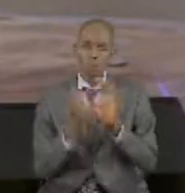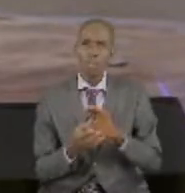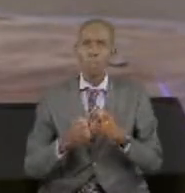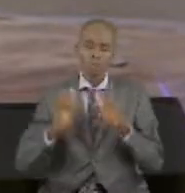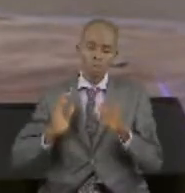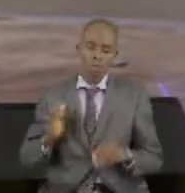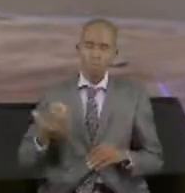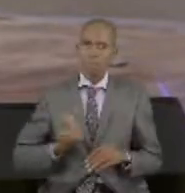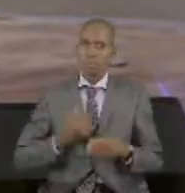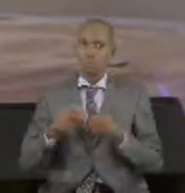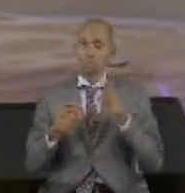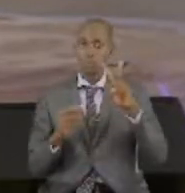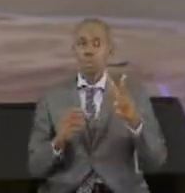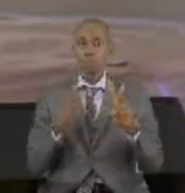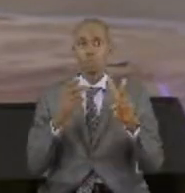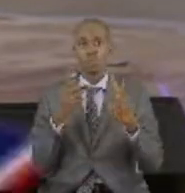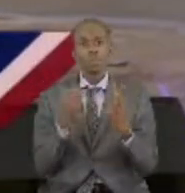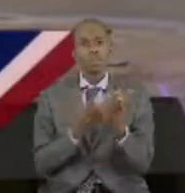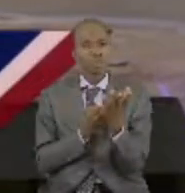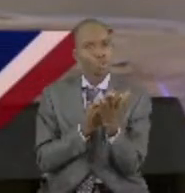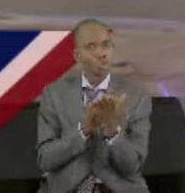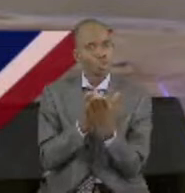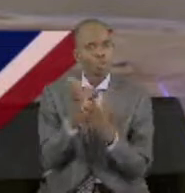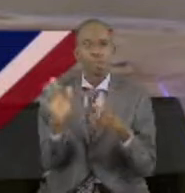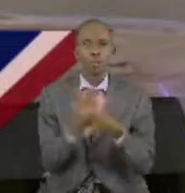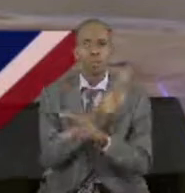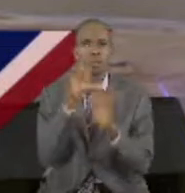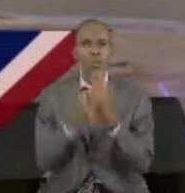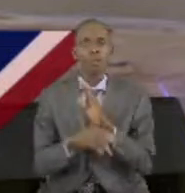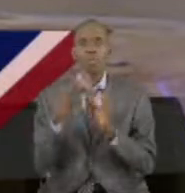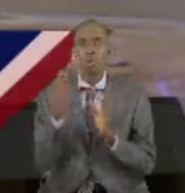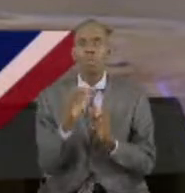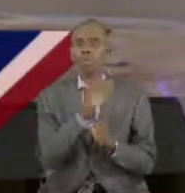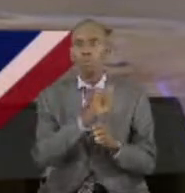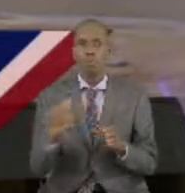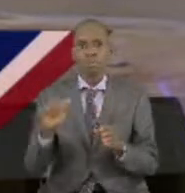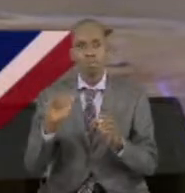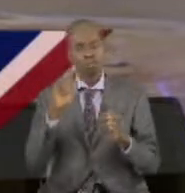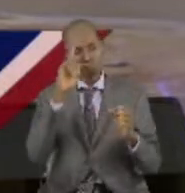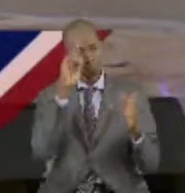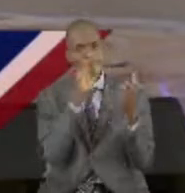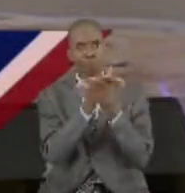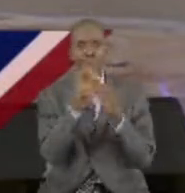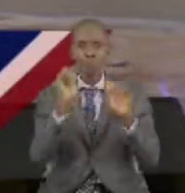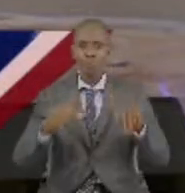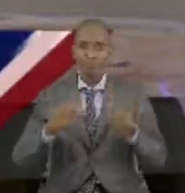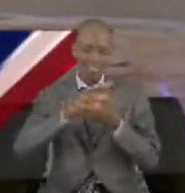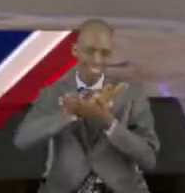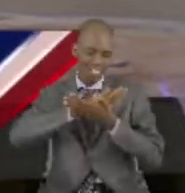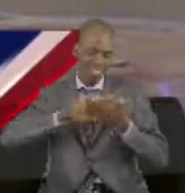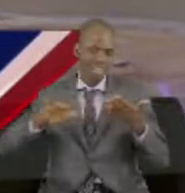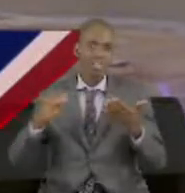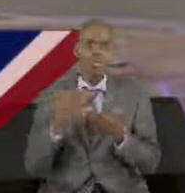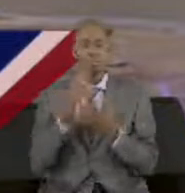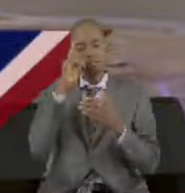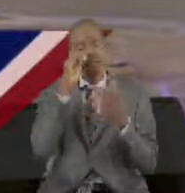deuxième point c'est la véracité d'un c'est fiable laver lorsque nous venons au seigneur et